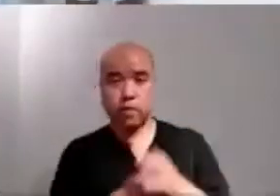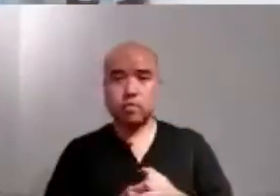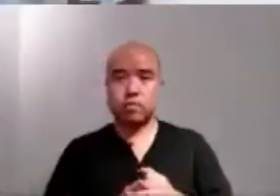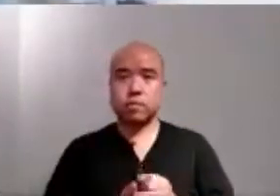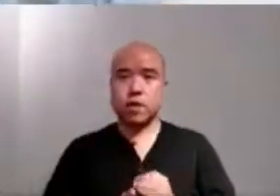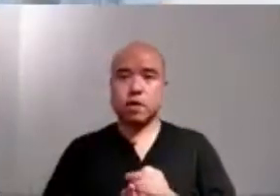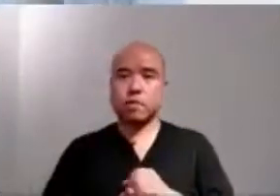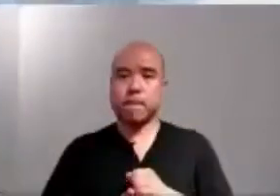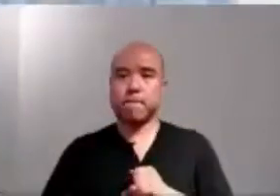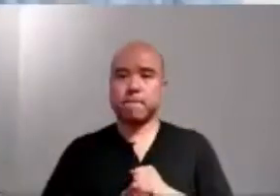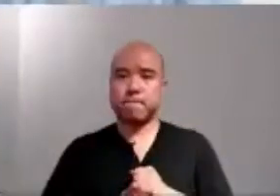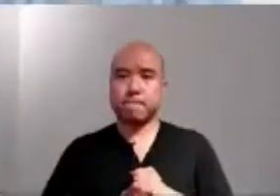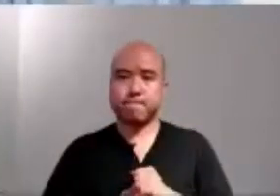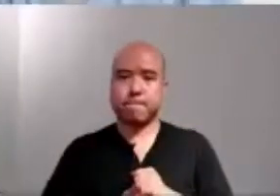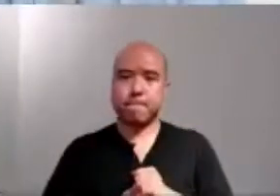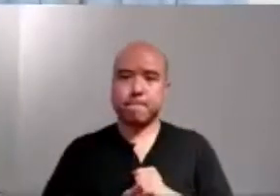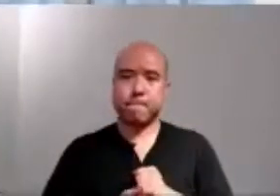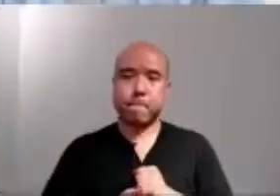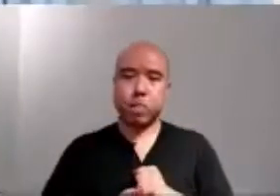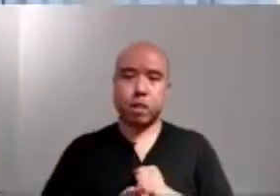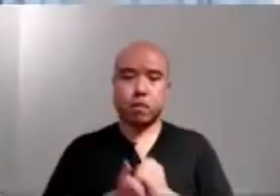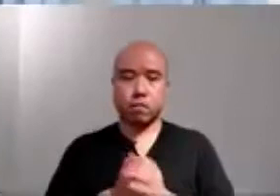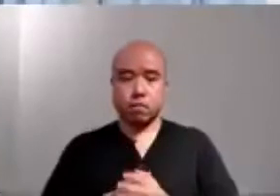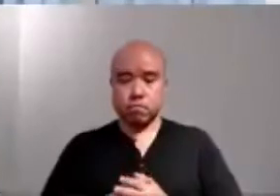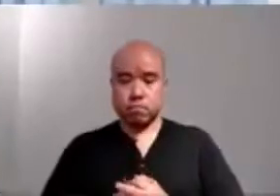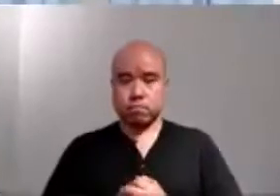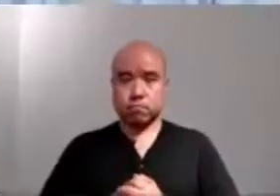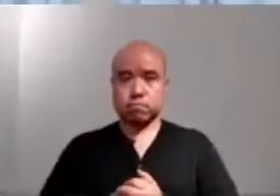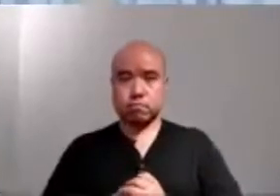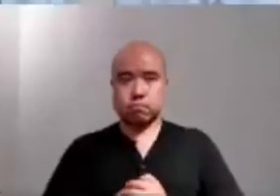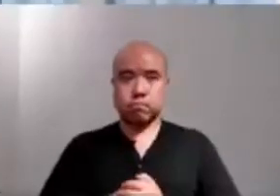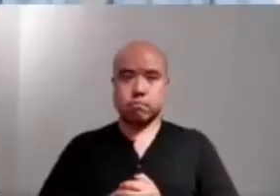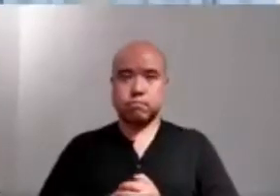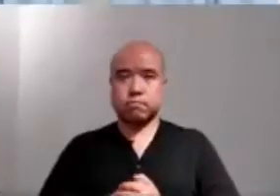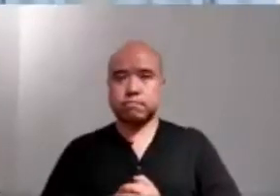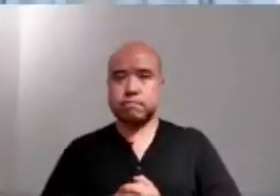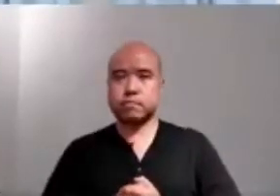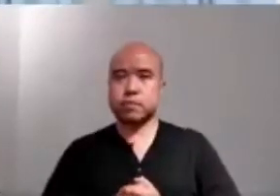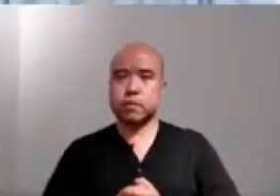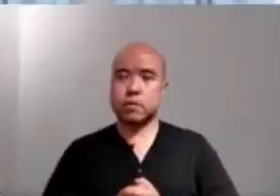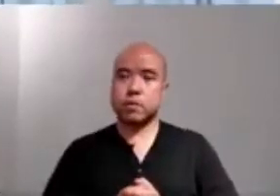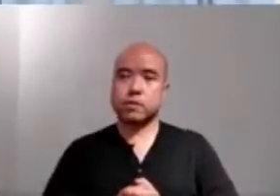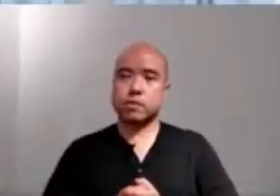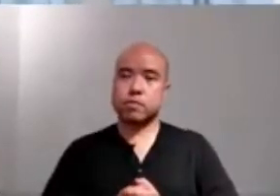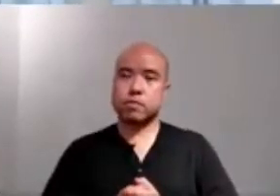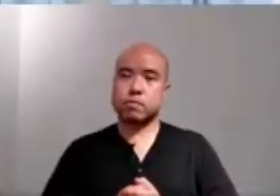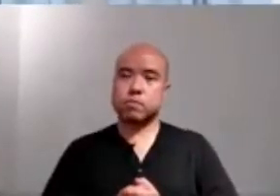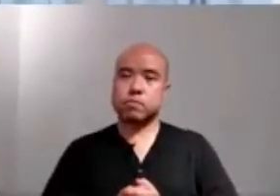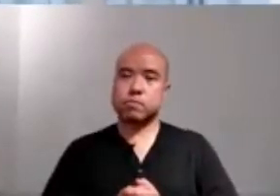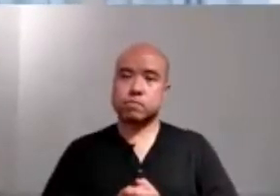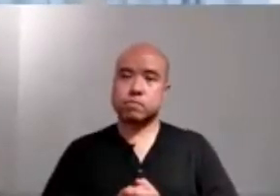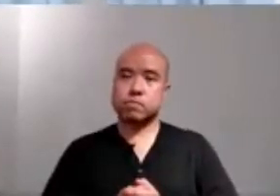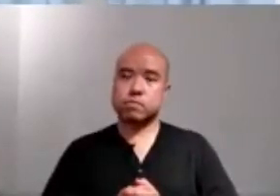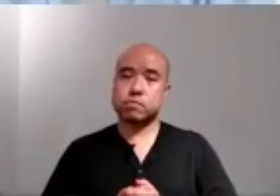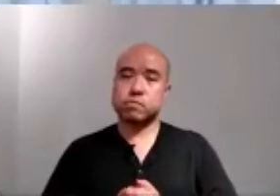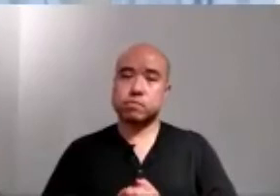少少，我哋就喺呢個位置企前一步係啦。好啊，咁啊個台交俾你哋啦。 大家好，我哋係天天加油站嘅代